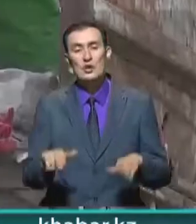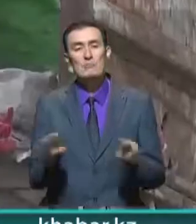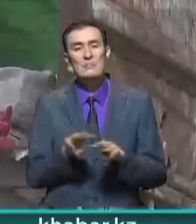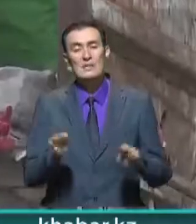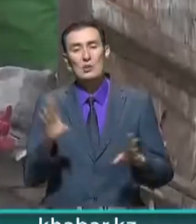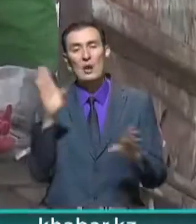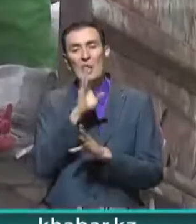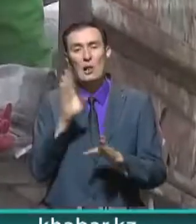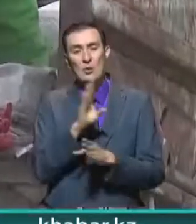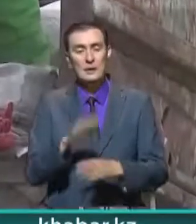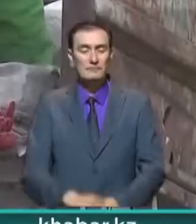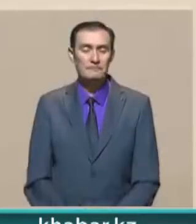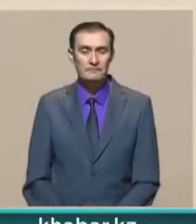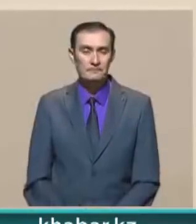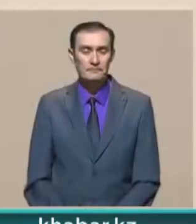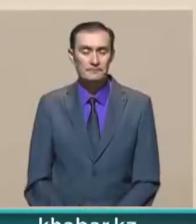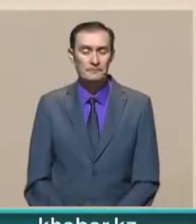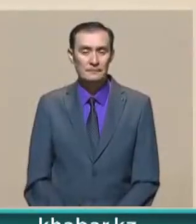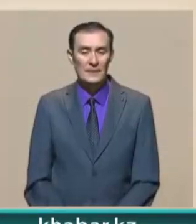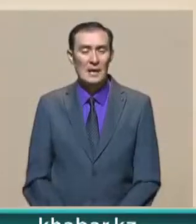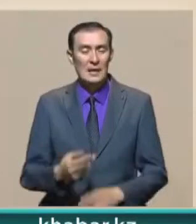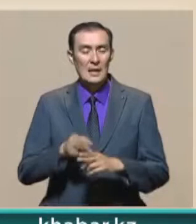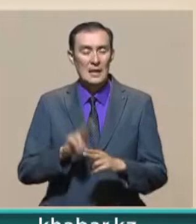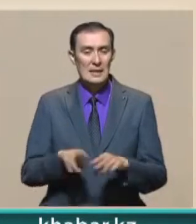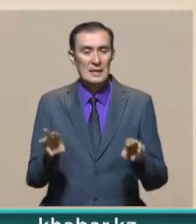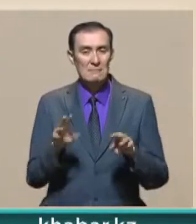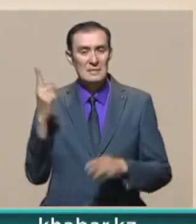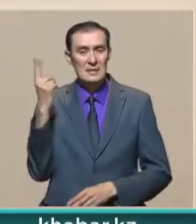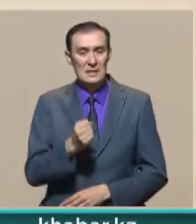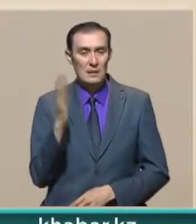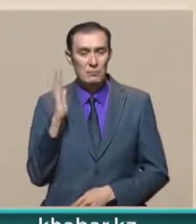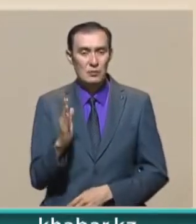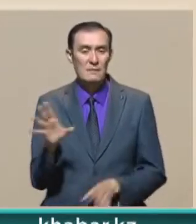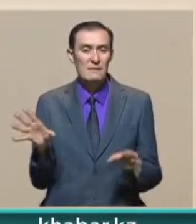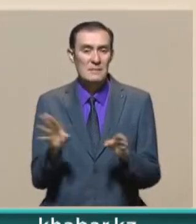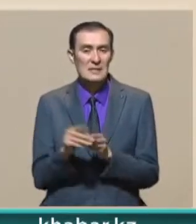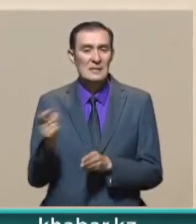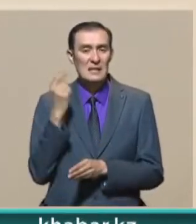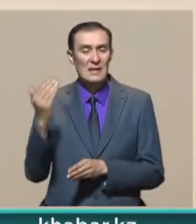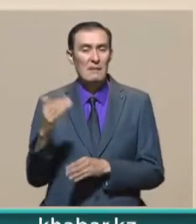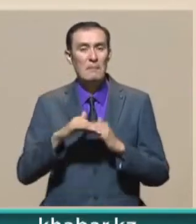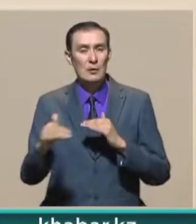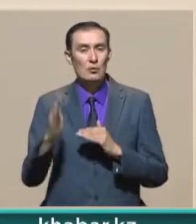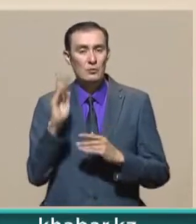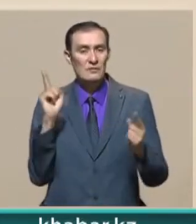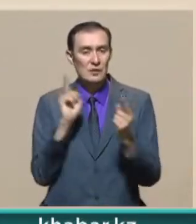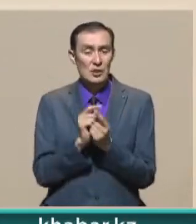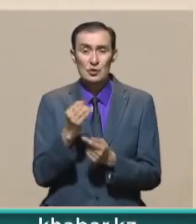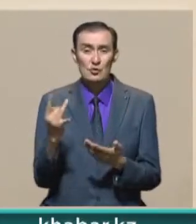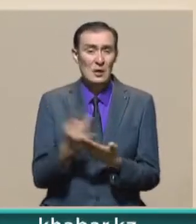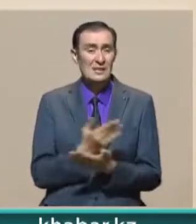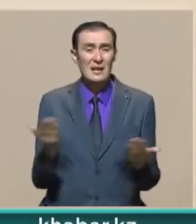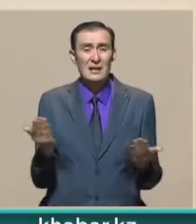министру экологии. На этой неделе мы поедем с ним, с хозяином полигона встретимся. Если еще раз